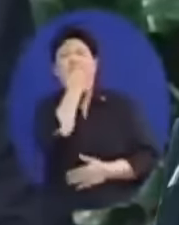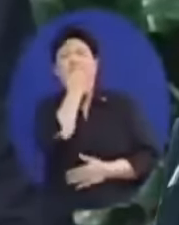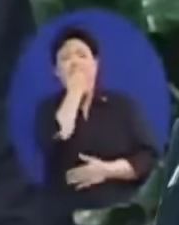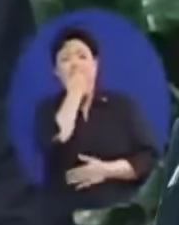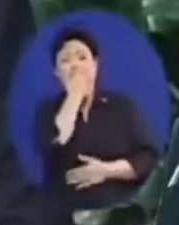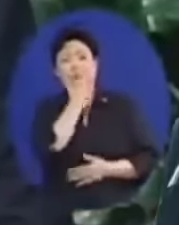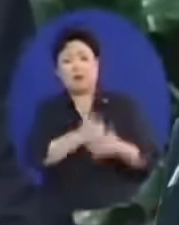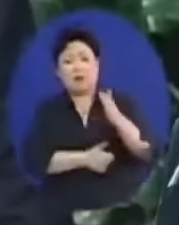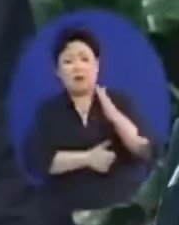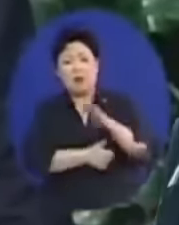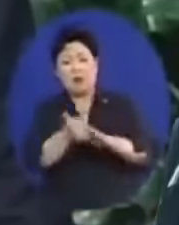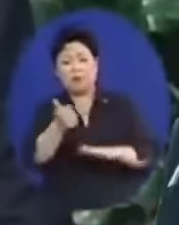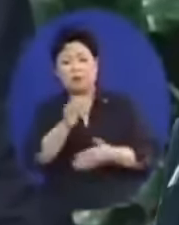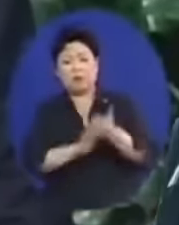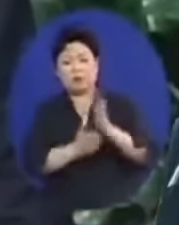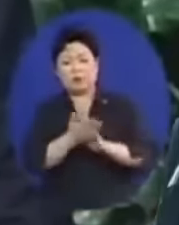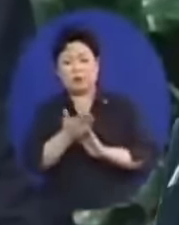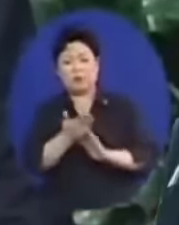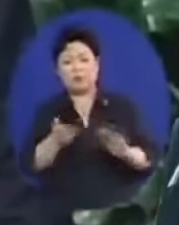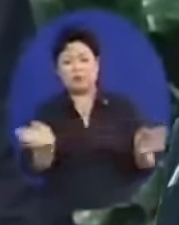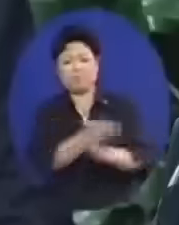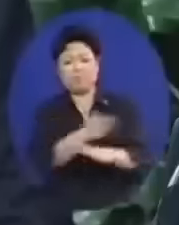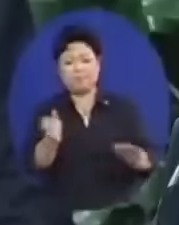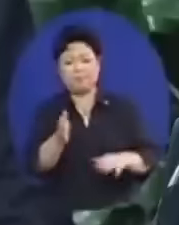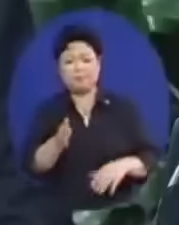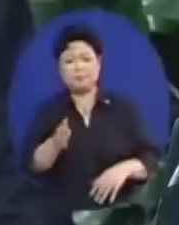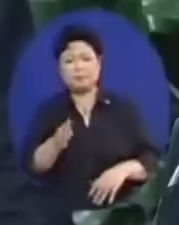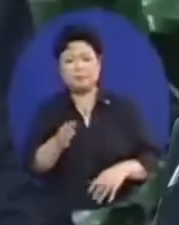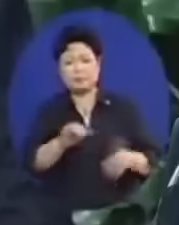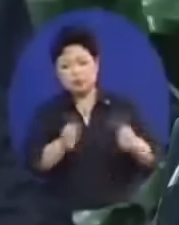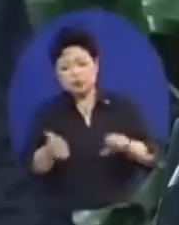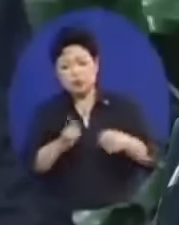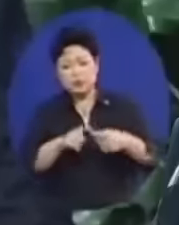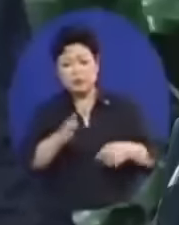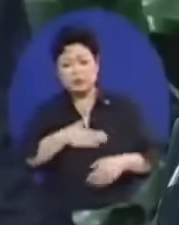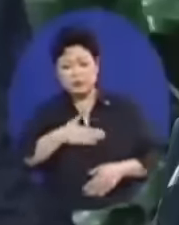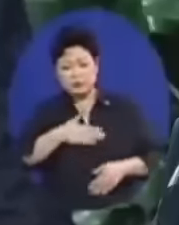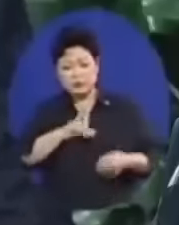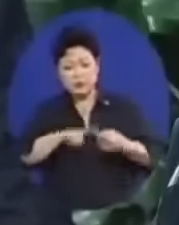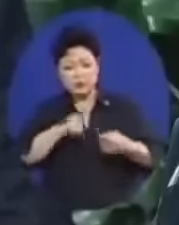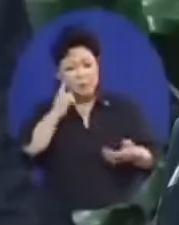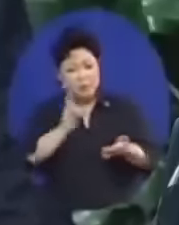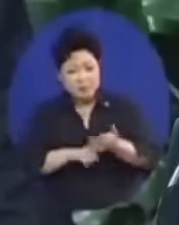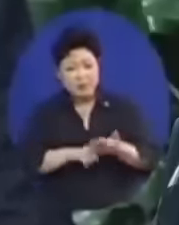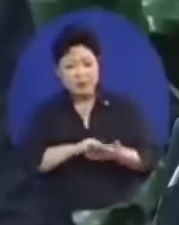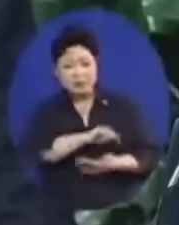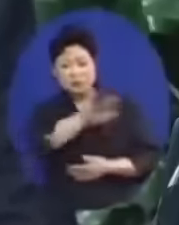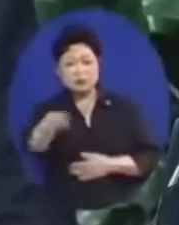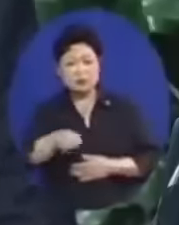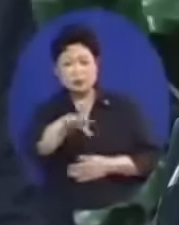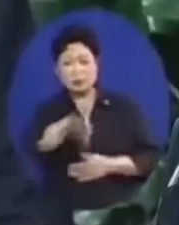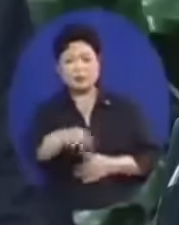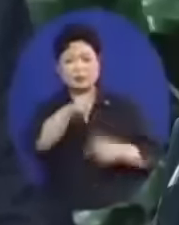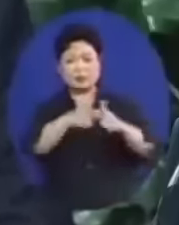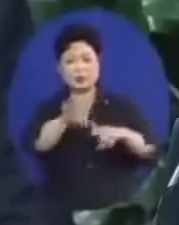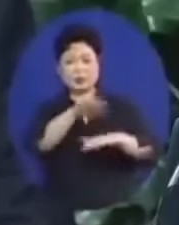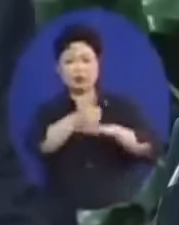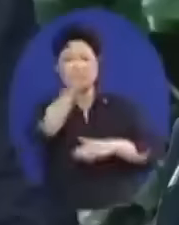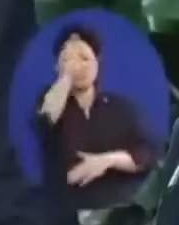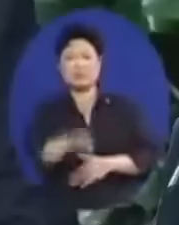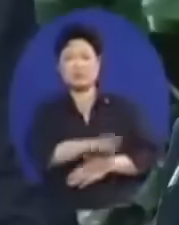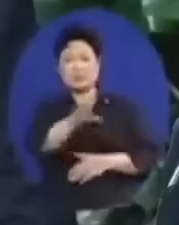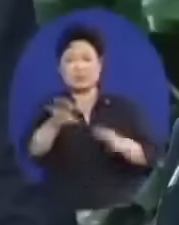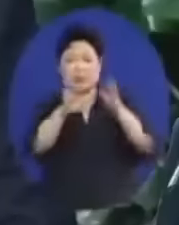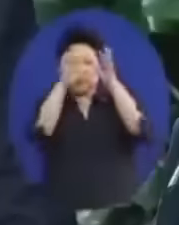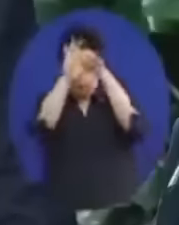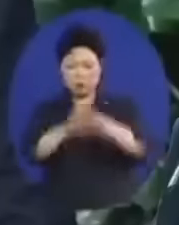허무와 무의미, 죽음과 무가 자기의 정체성인데 그곳에서 우리는 예수 그리스도의 십자가를 통하여 완전히 새로운 나를